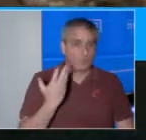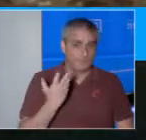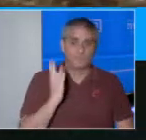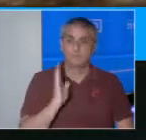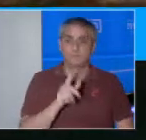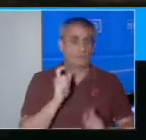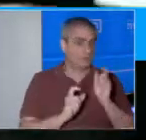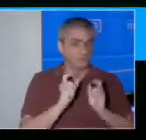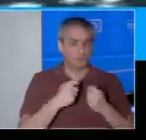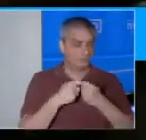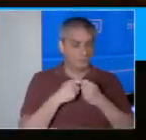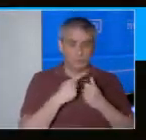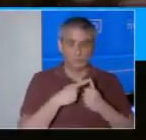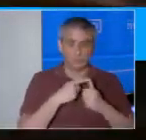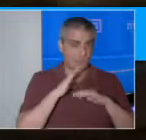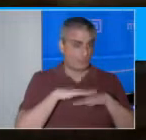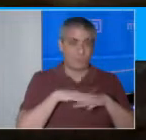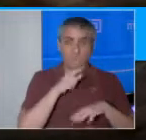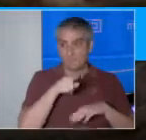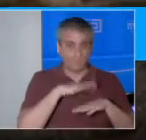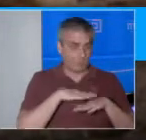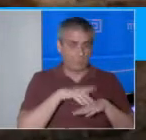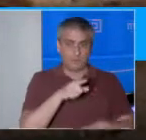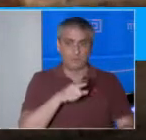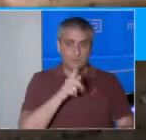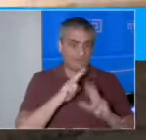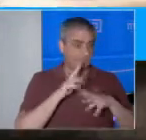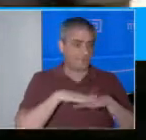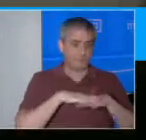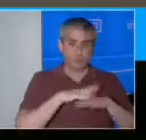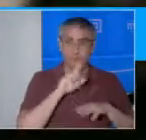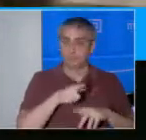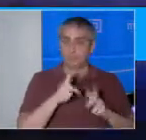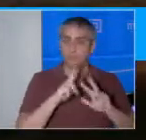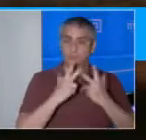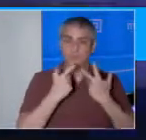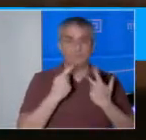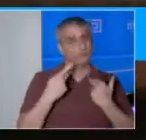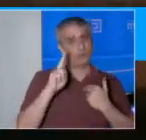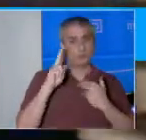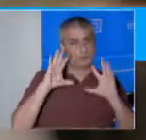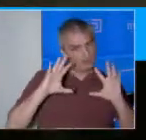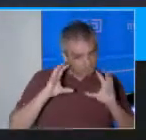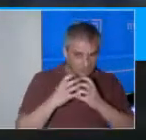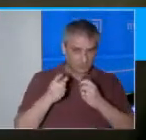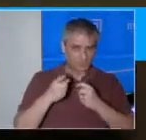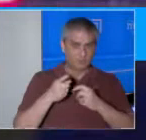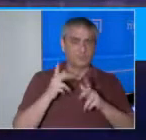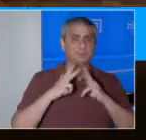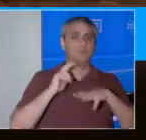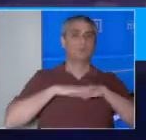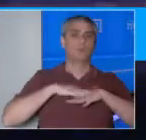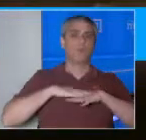וגם אנשים מהאיגוד, המומחים, הם המומחים, זה הצוות המקצועי, ויש את הצוות היותר מגוון, צוות